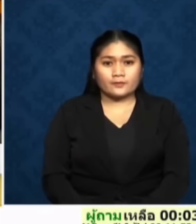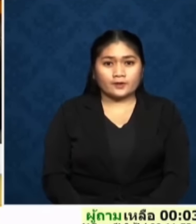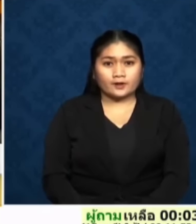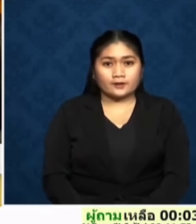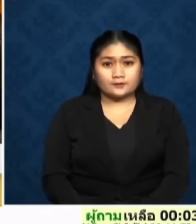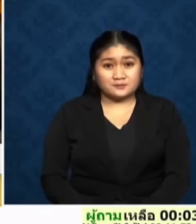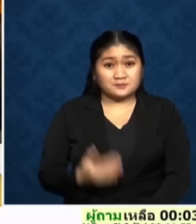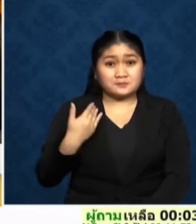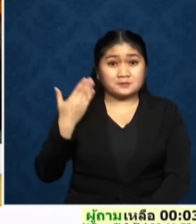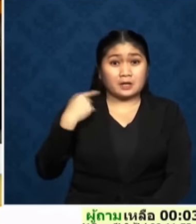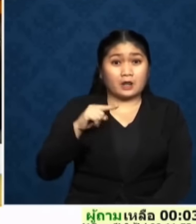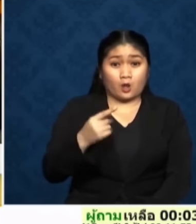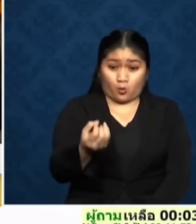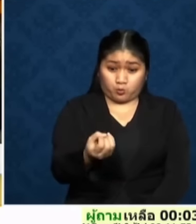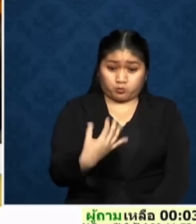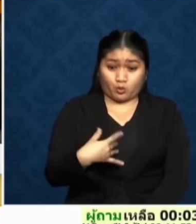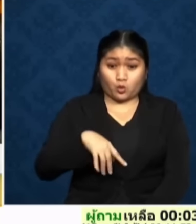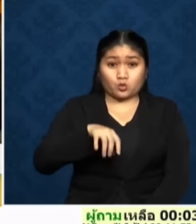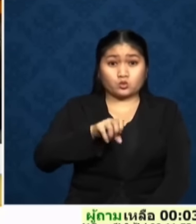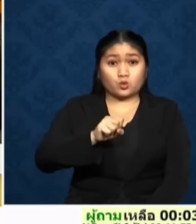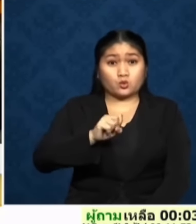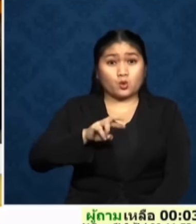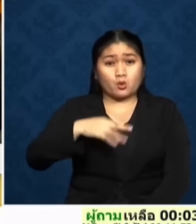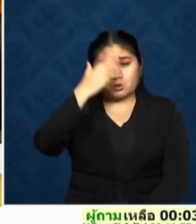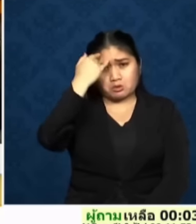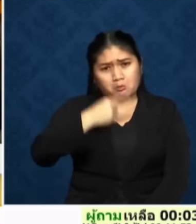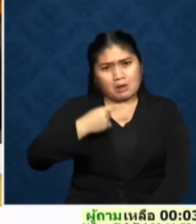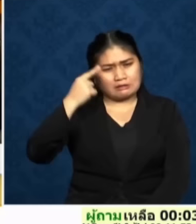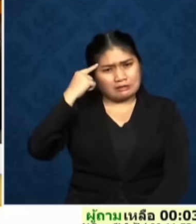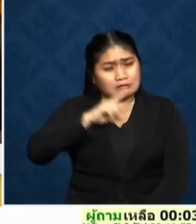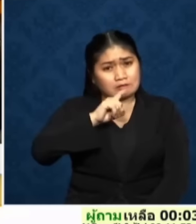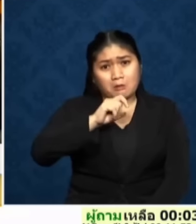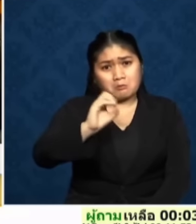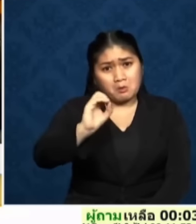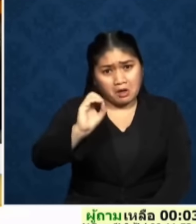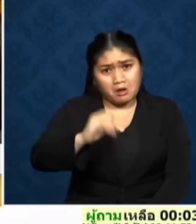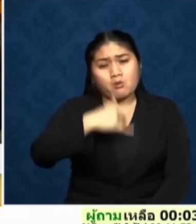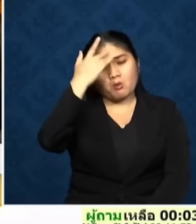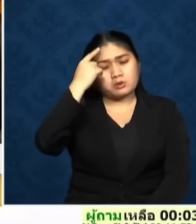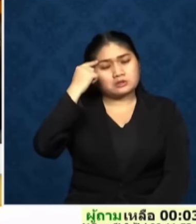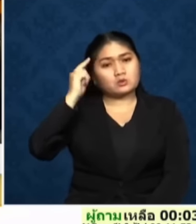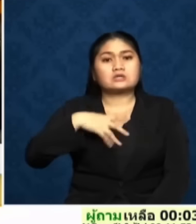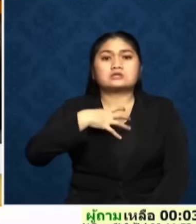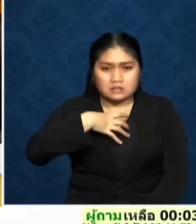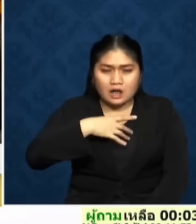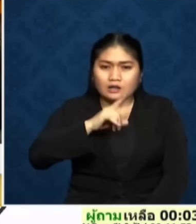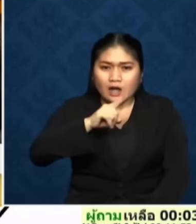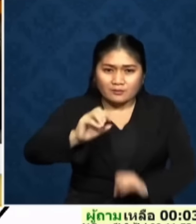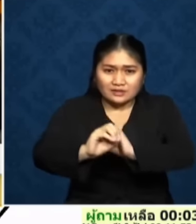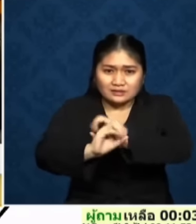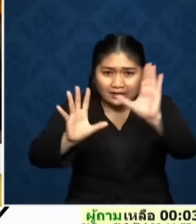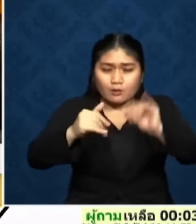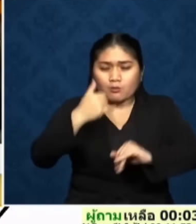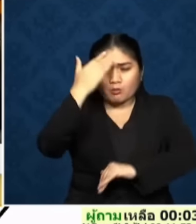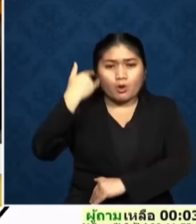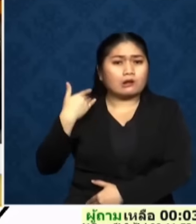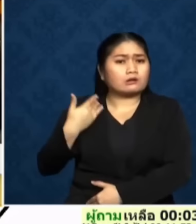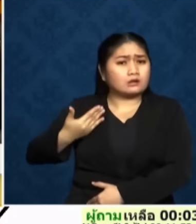ตะกี้เห็นท่านพูดถึงเรื่องสสรทำไมไม่ตั้งคำถามผมคิดว่าเราอยากตั้งคำถามให้ชัดเจนเพราะว่าครั้งที่